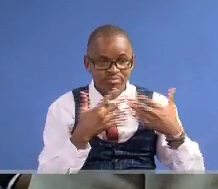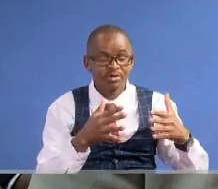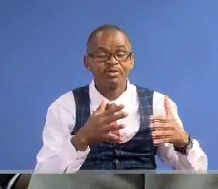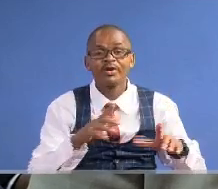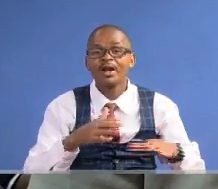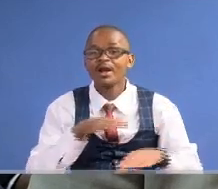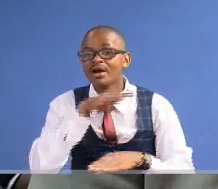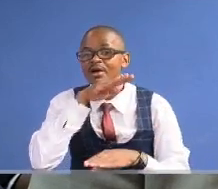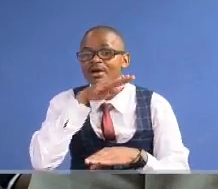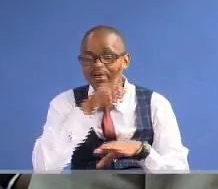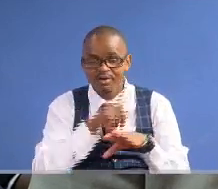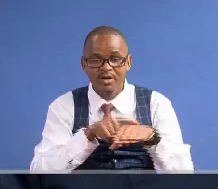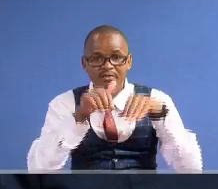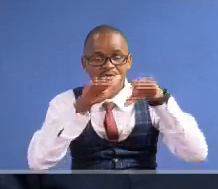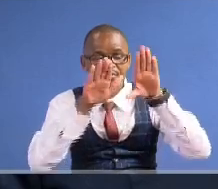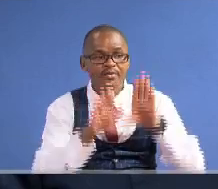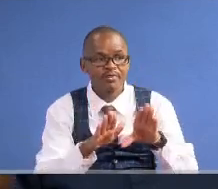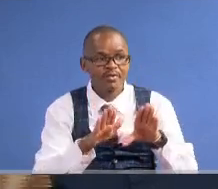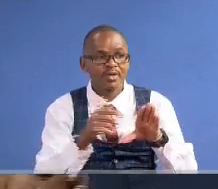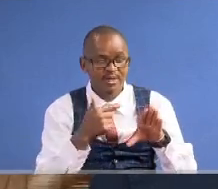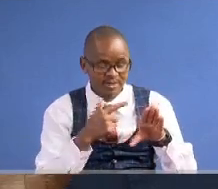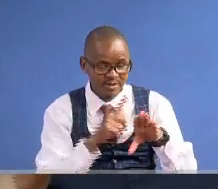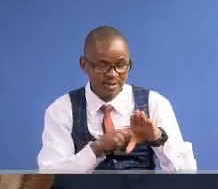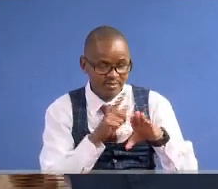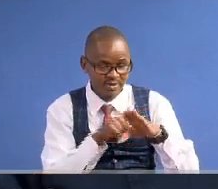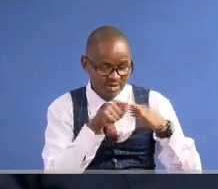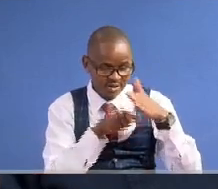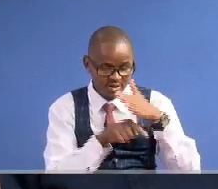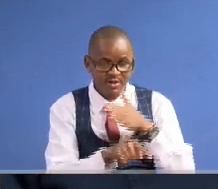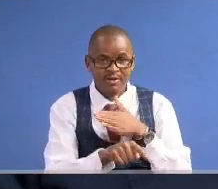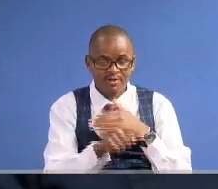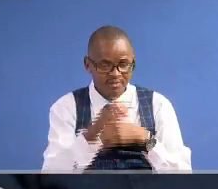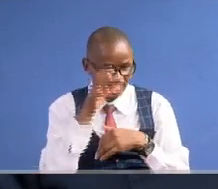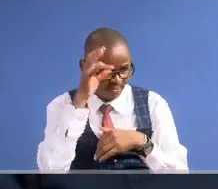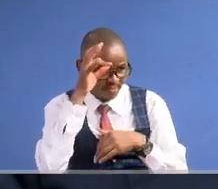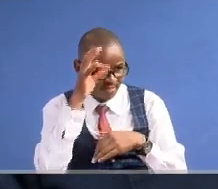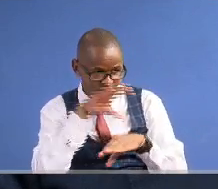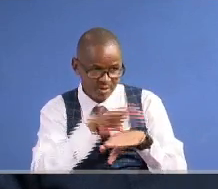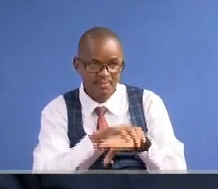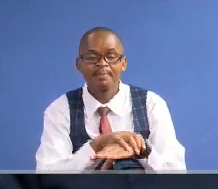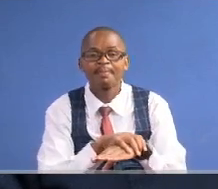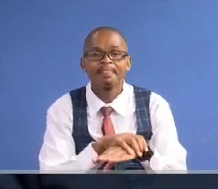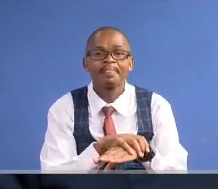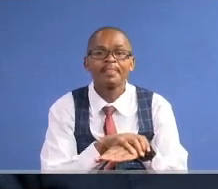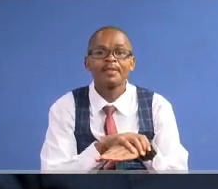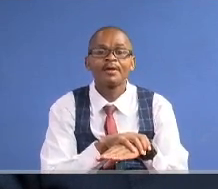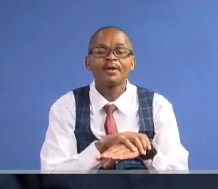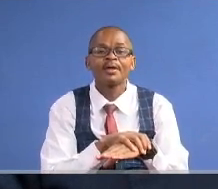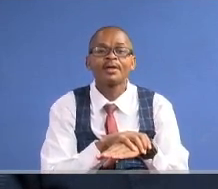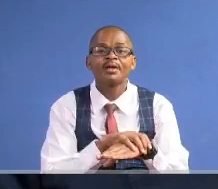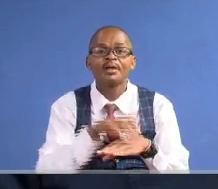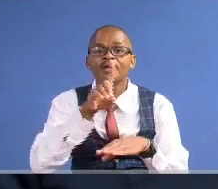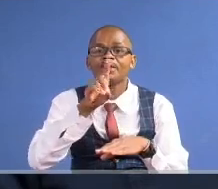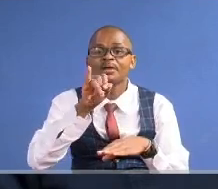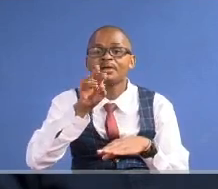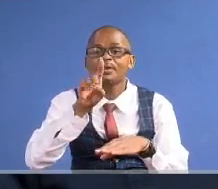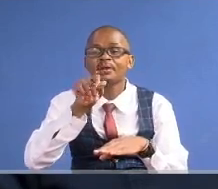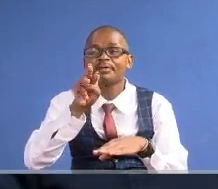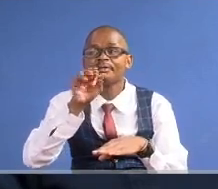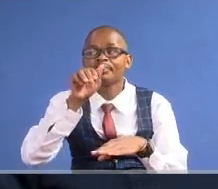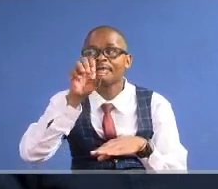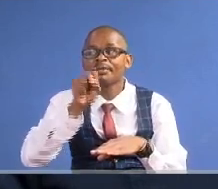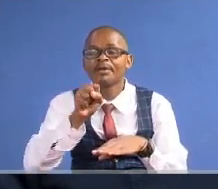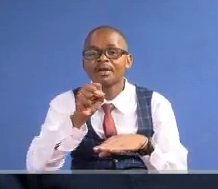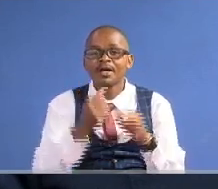his life. We went and buried him. Mimi nilipoingia katika mashimoni, nilipata Didimus Asha nyanganywa kofia